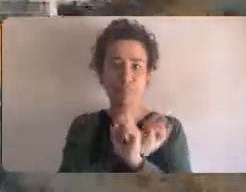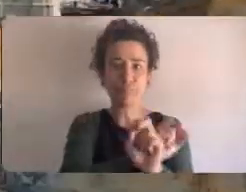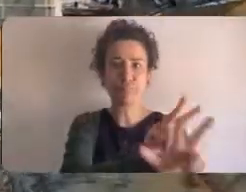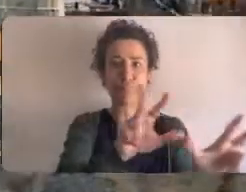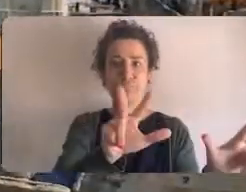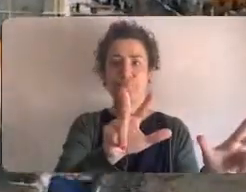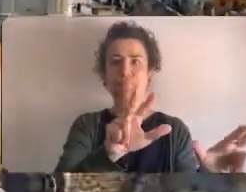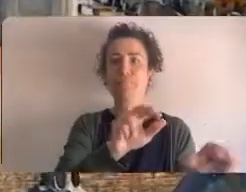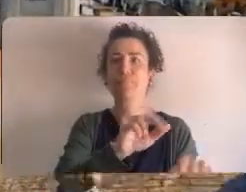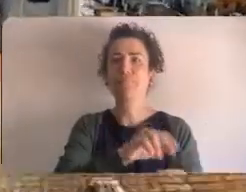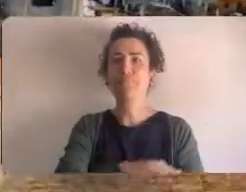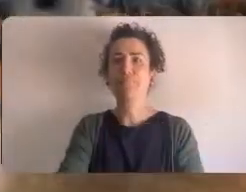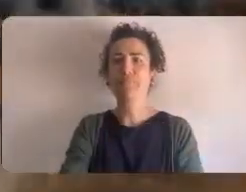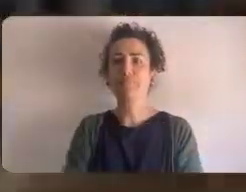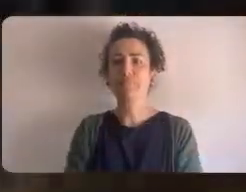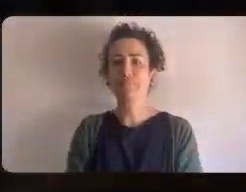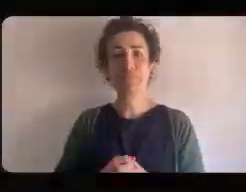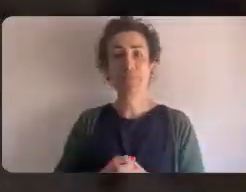creatura.